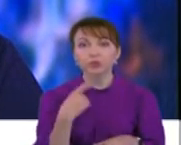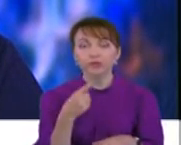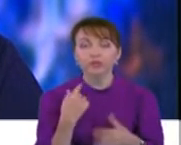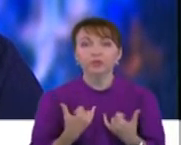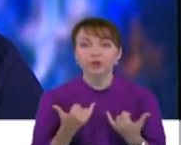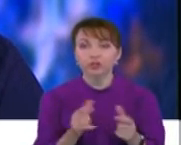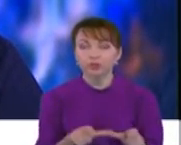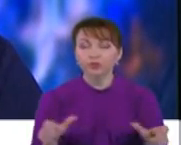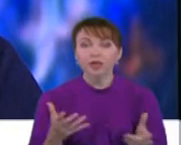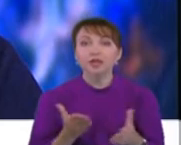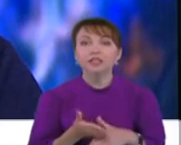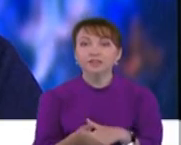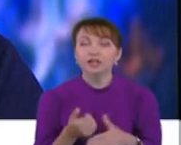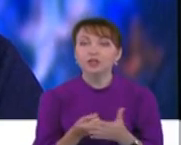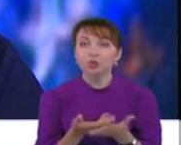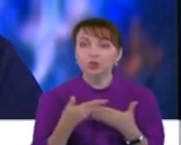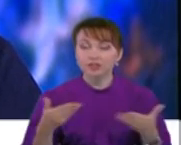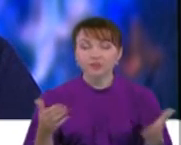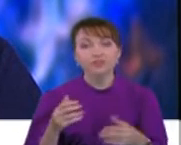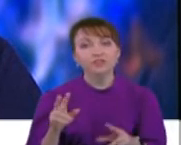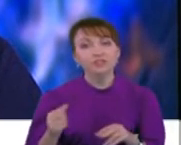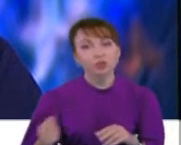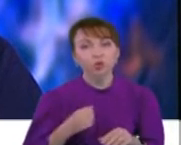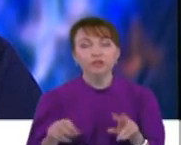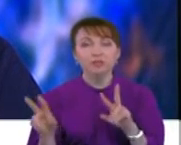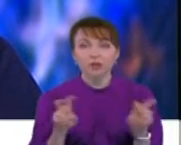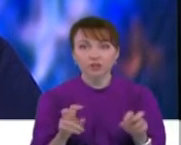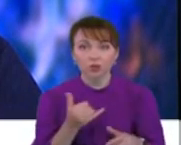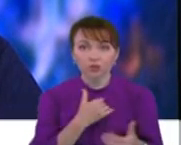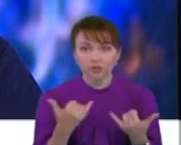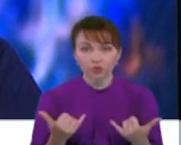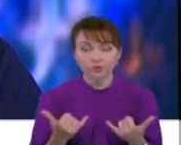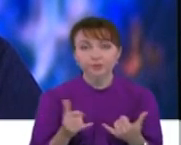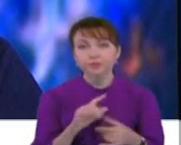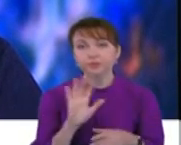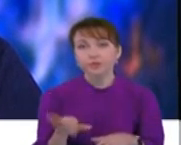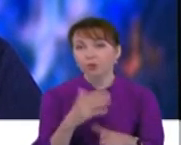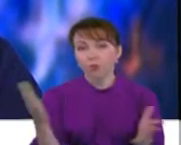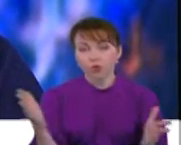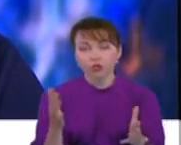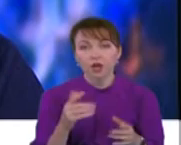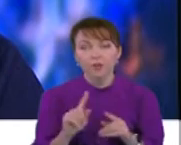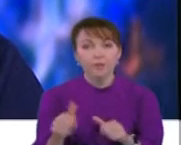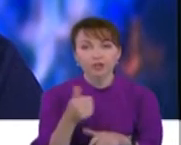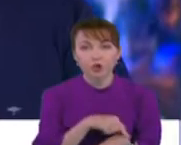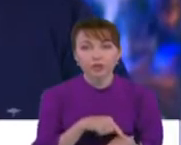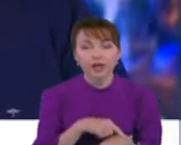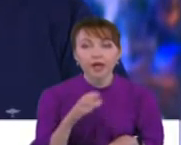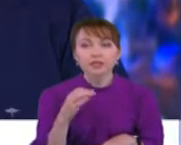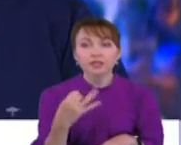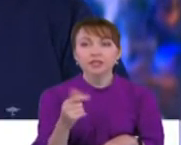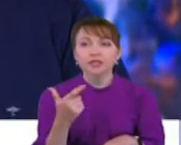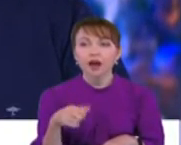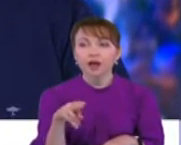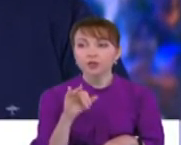людьми, які завітали до нас в студію. Військова тематика в нас сьогодні, як ви зрозуміли, домінує у першій годині. Сергій Гайдук,